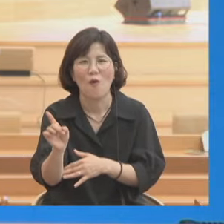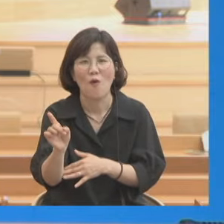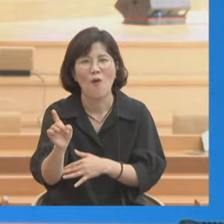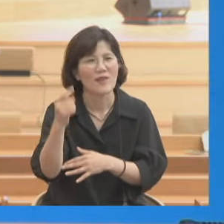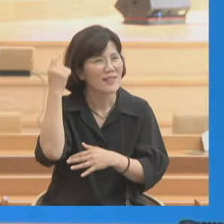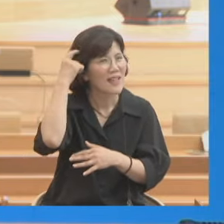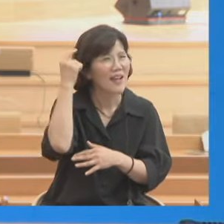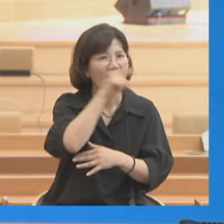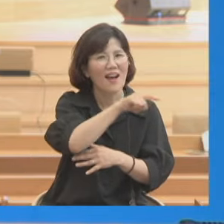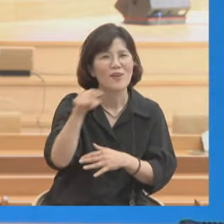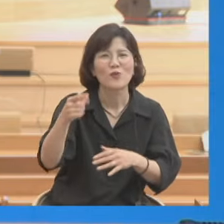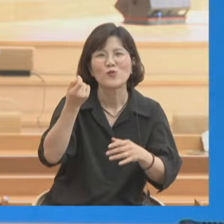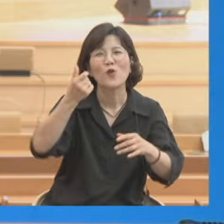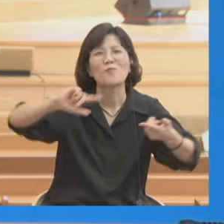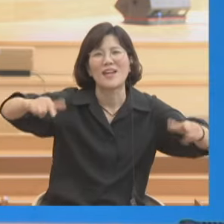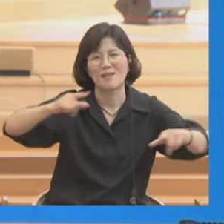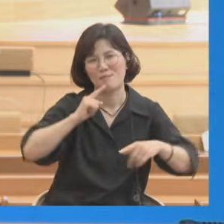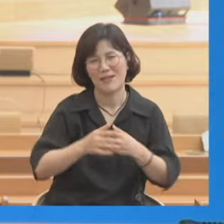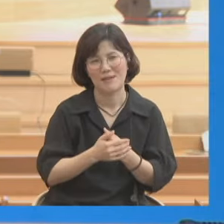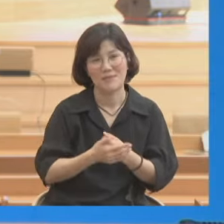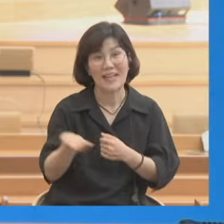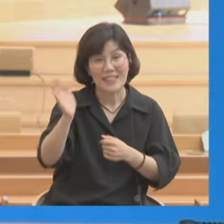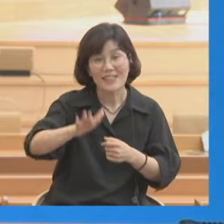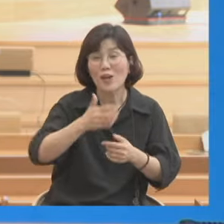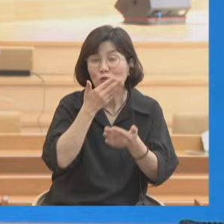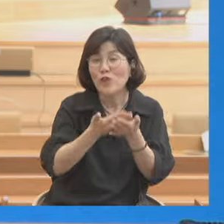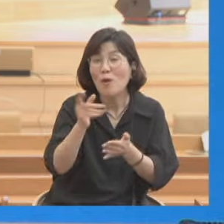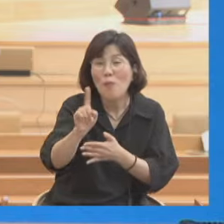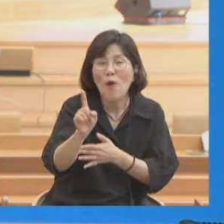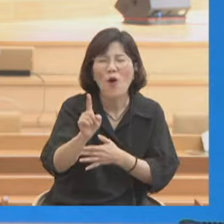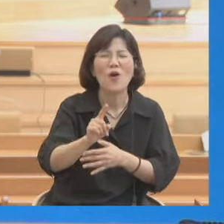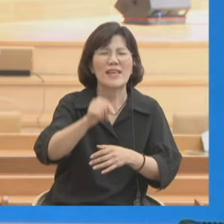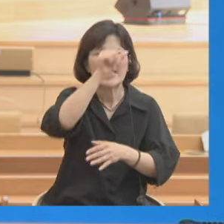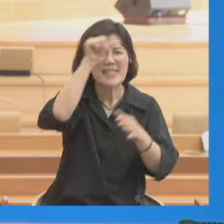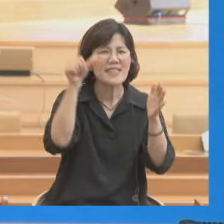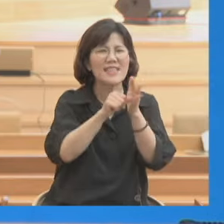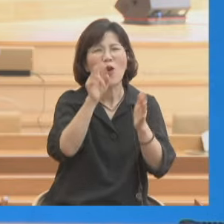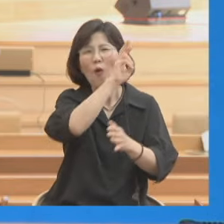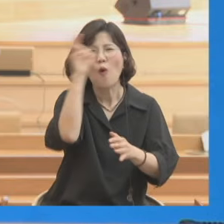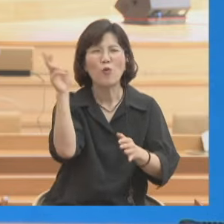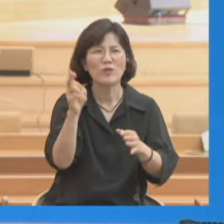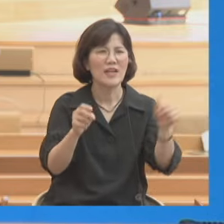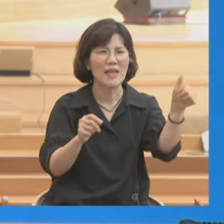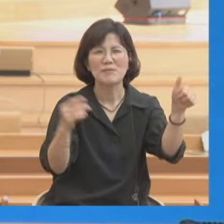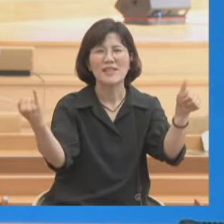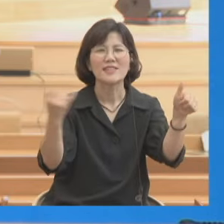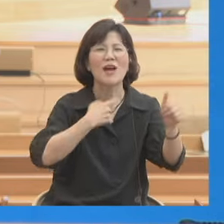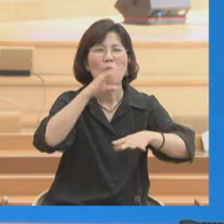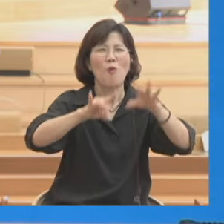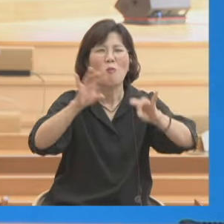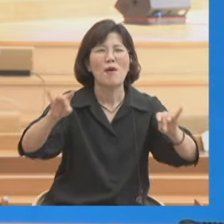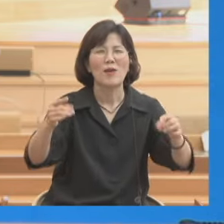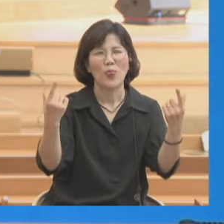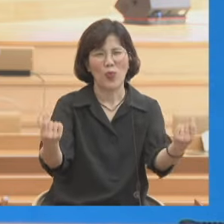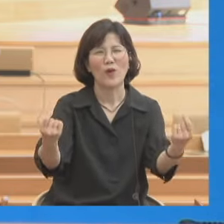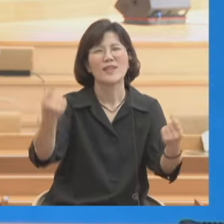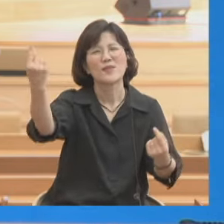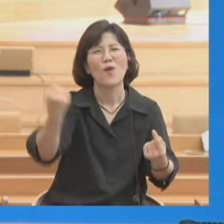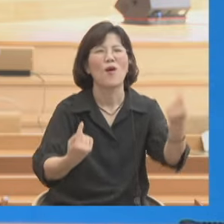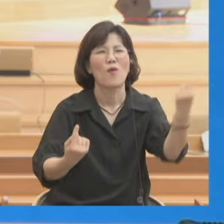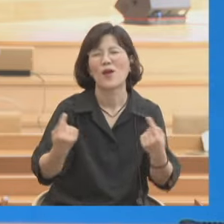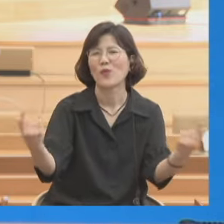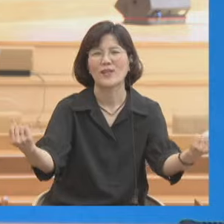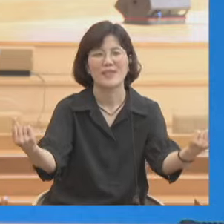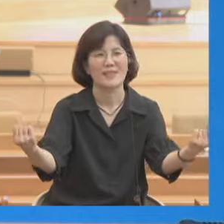다르대요. 근데 중요한 건 뭐냐? 인생의 오후는 남녀 똑같이 목마름의 시기인 거예요. 여러분,